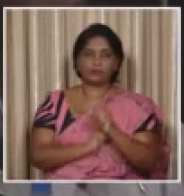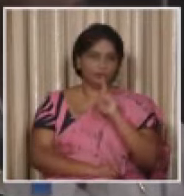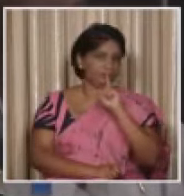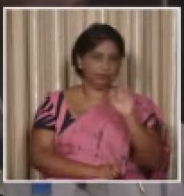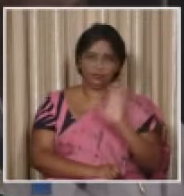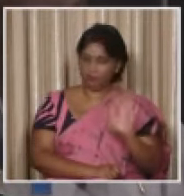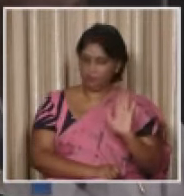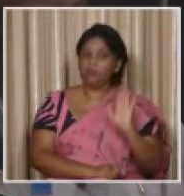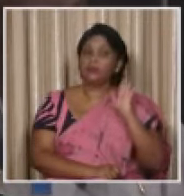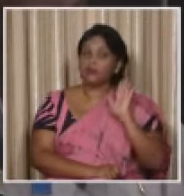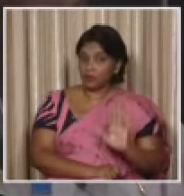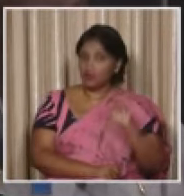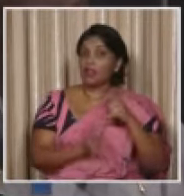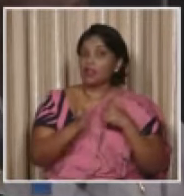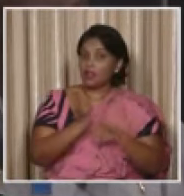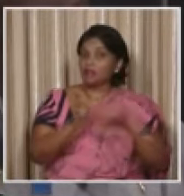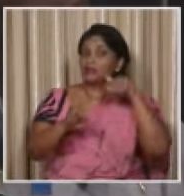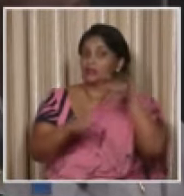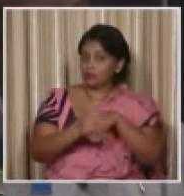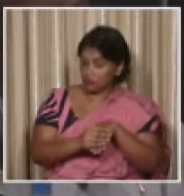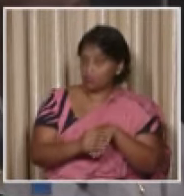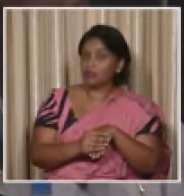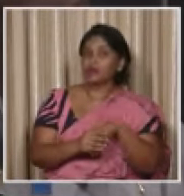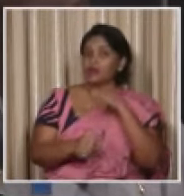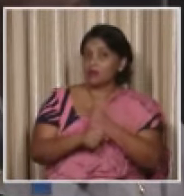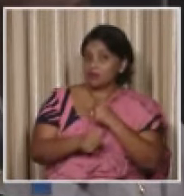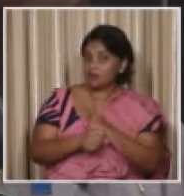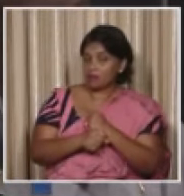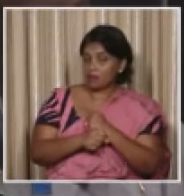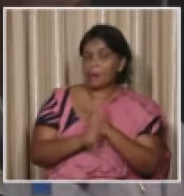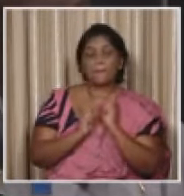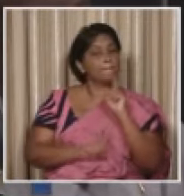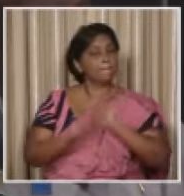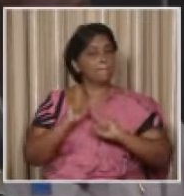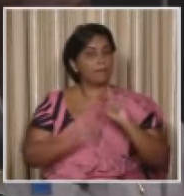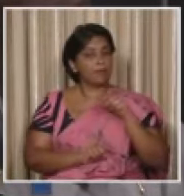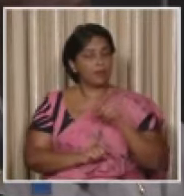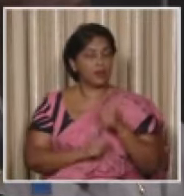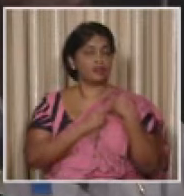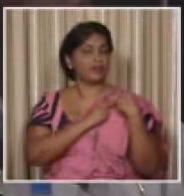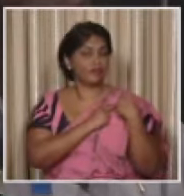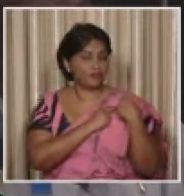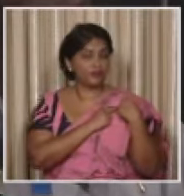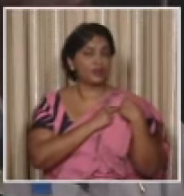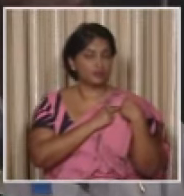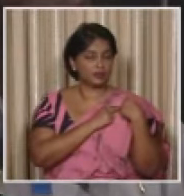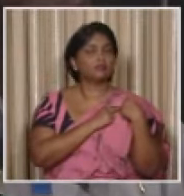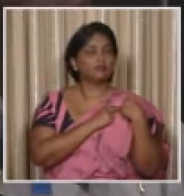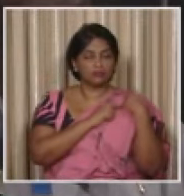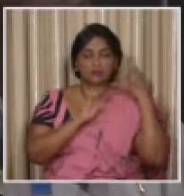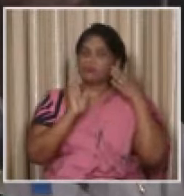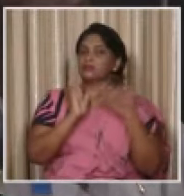තැන නැහැ. නමුත් ඒ පනත ඇතුලේ තියෙන රජයට පාර්ලිමේන්තුවට වගකීම කියන